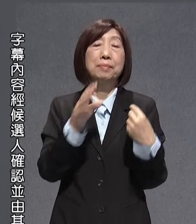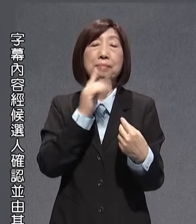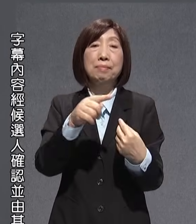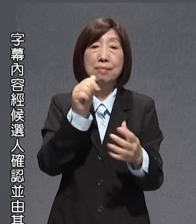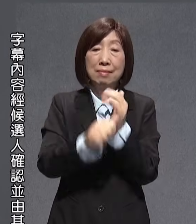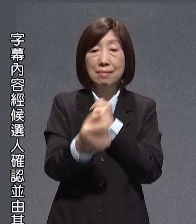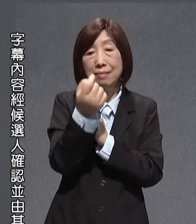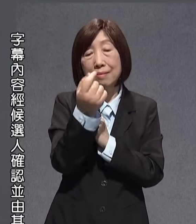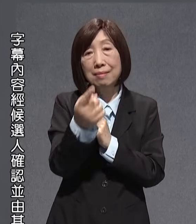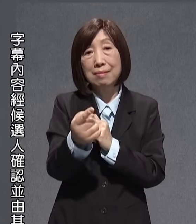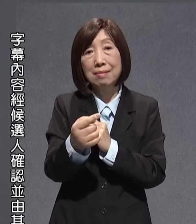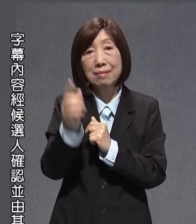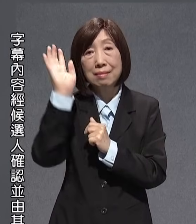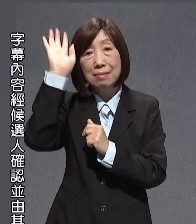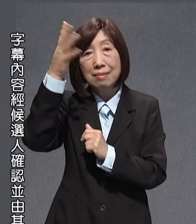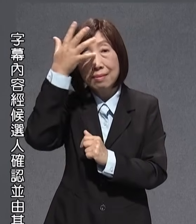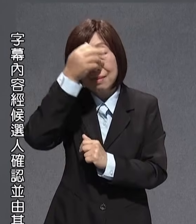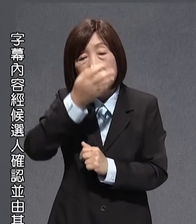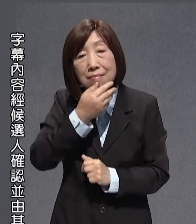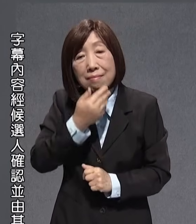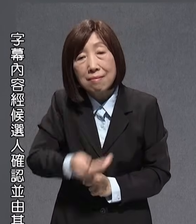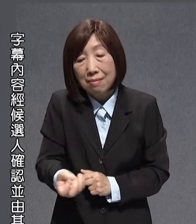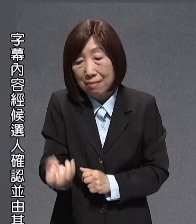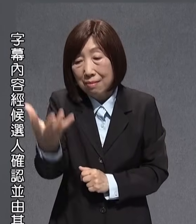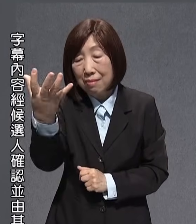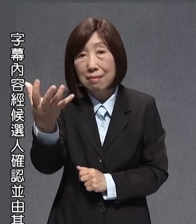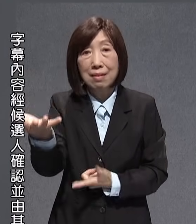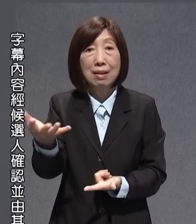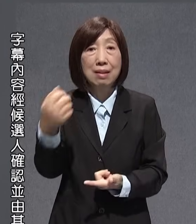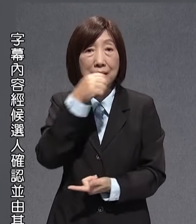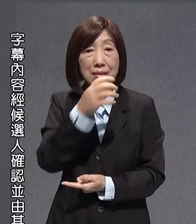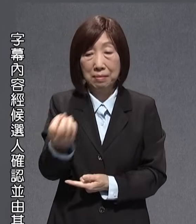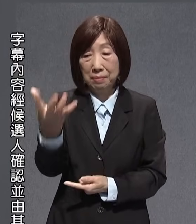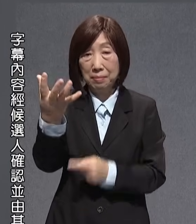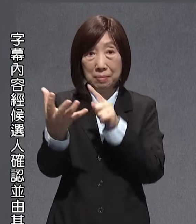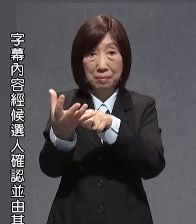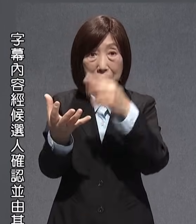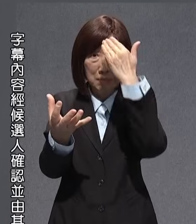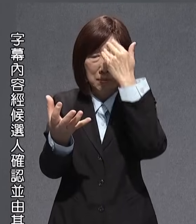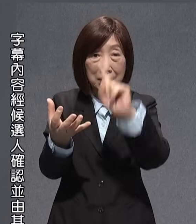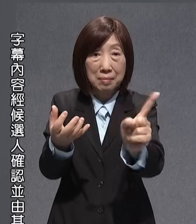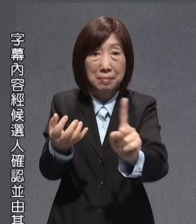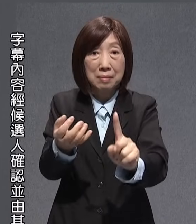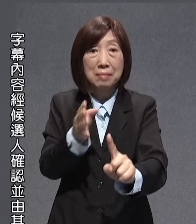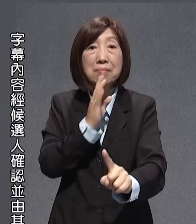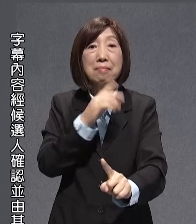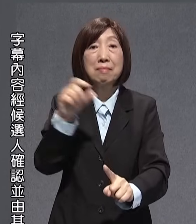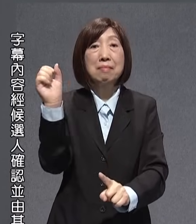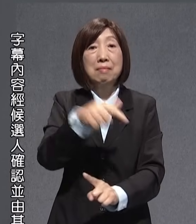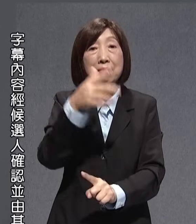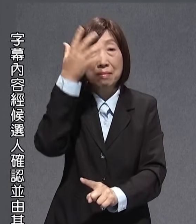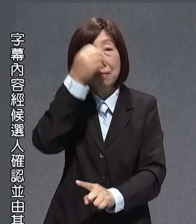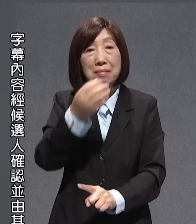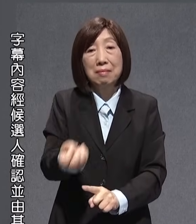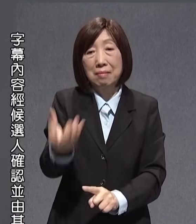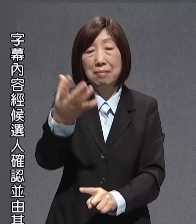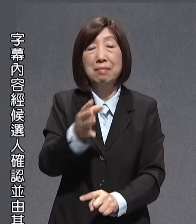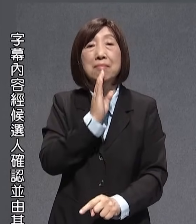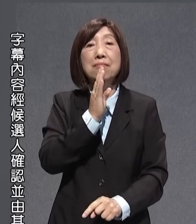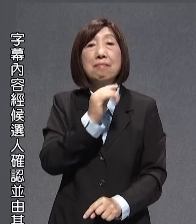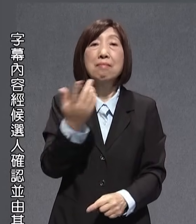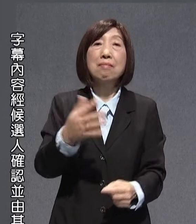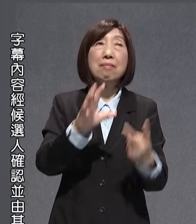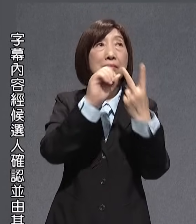高龄化的问题。其实在台湾高龄化还有一个更麻烦处理的，叫做快速高龄化。我还